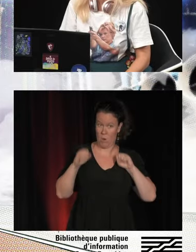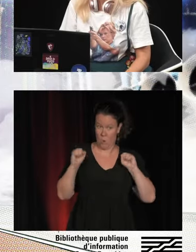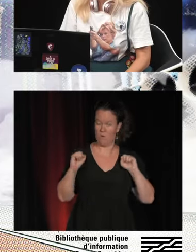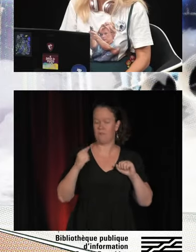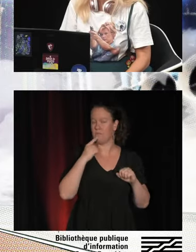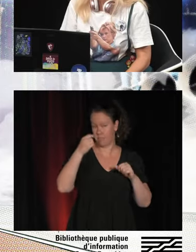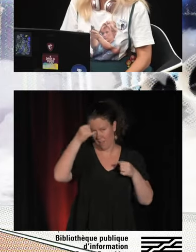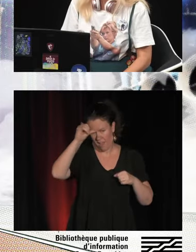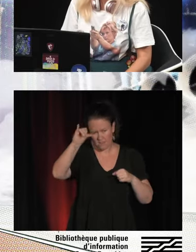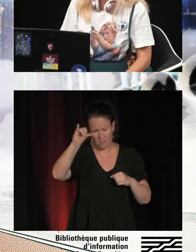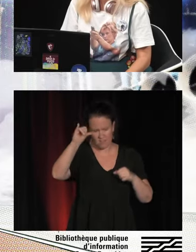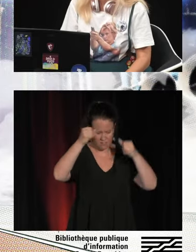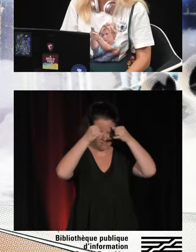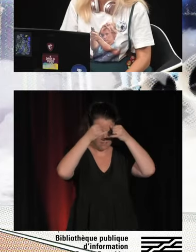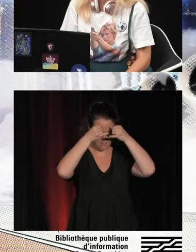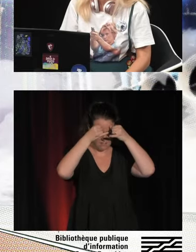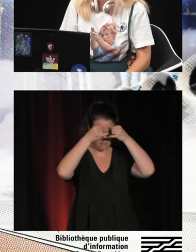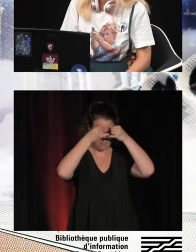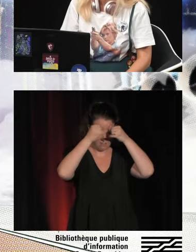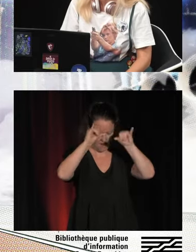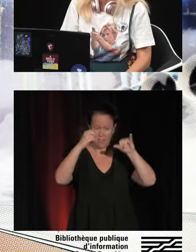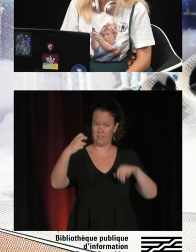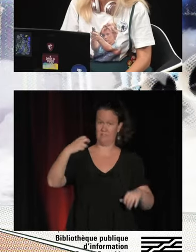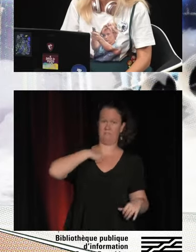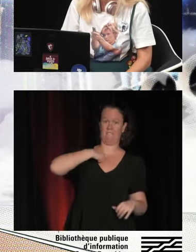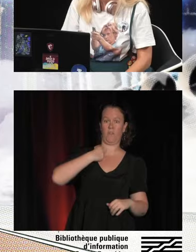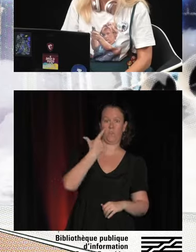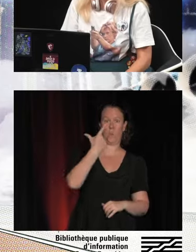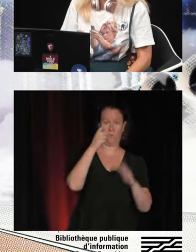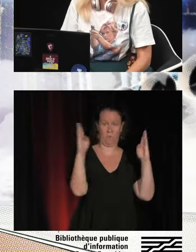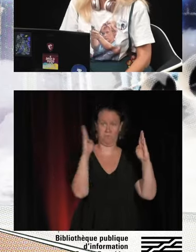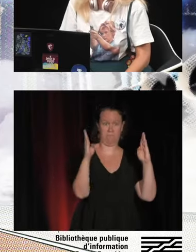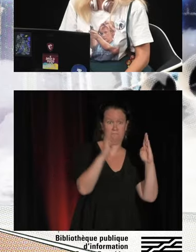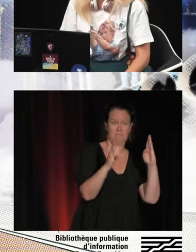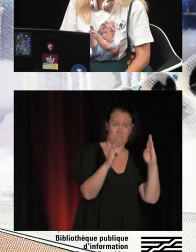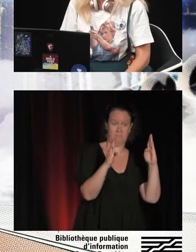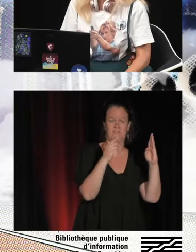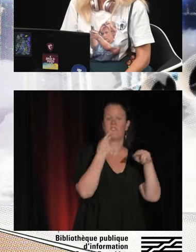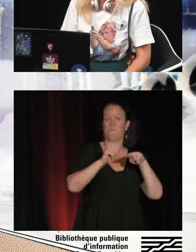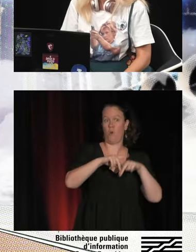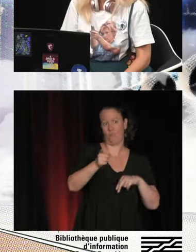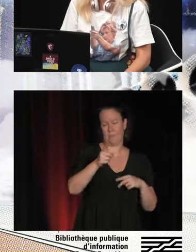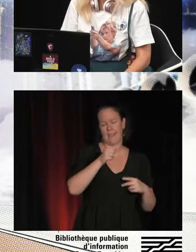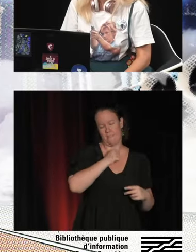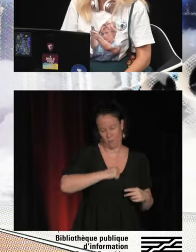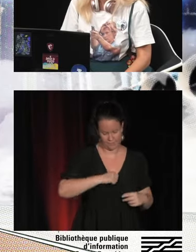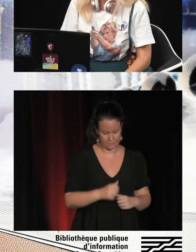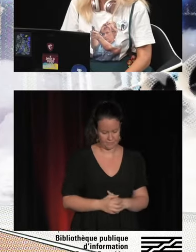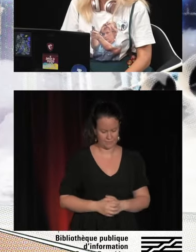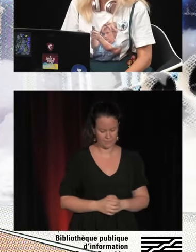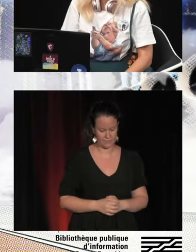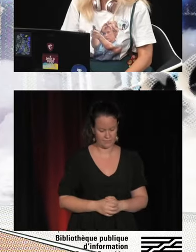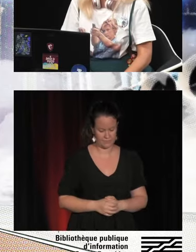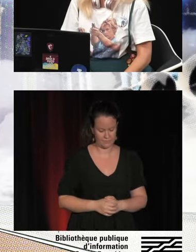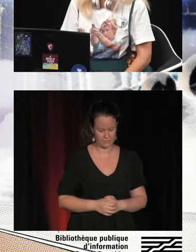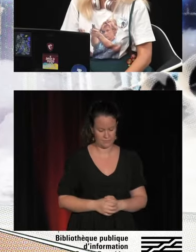mal. Alors, il vous one-shot pas, mais il vous fait perdre 2 barres d'énergie d'un coup. Et on va devoir damage boost et le prendre parce que sinon